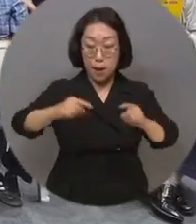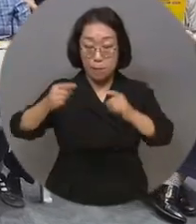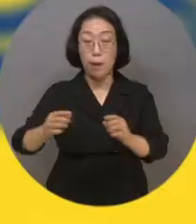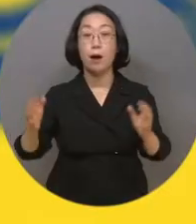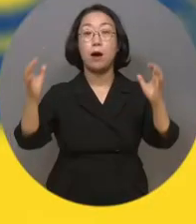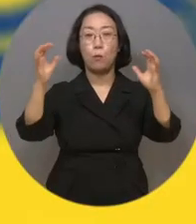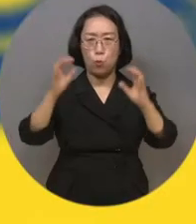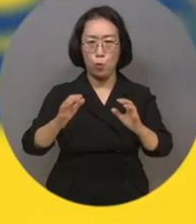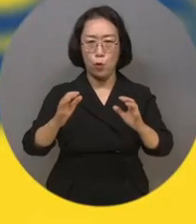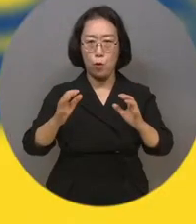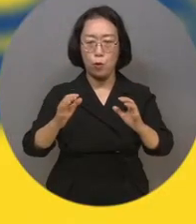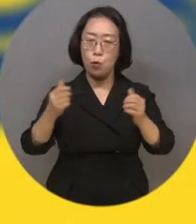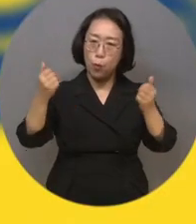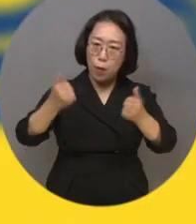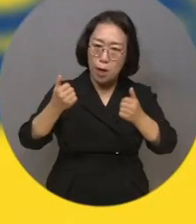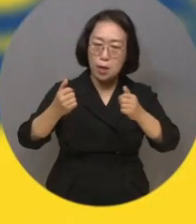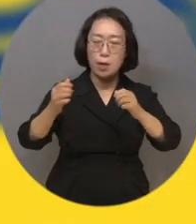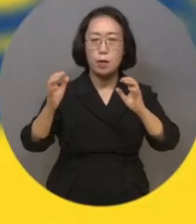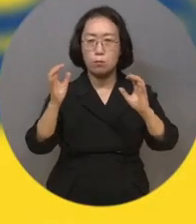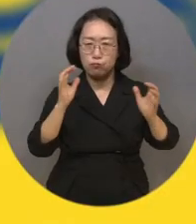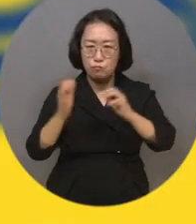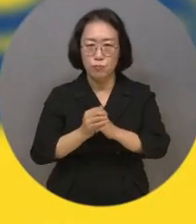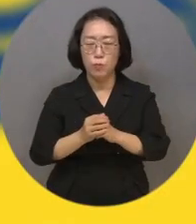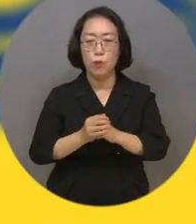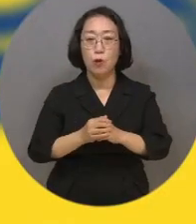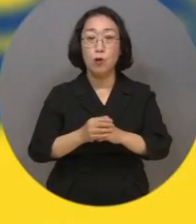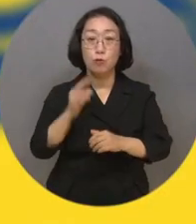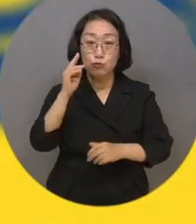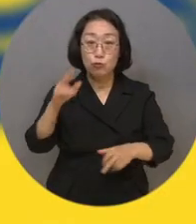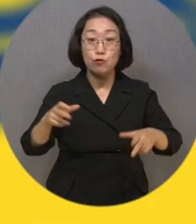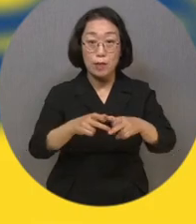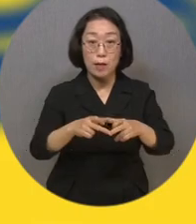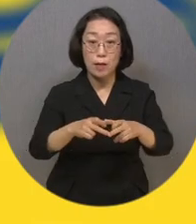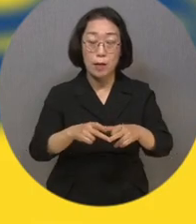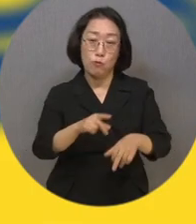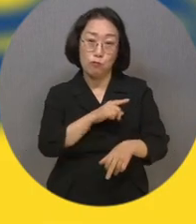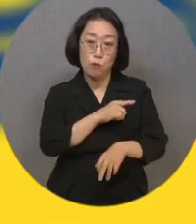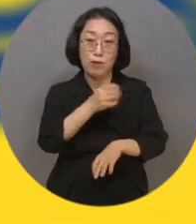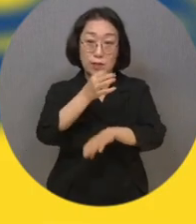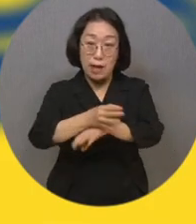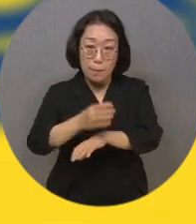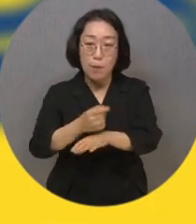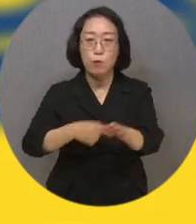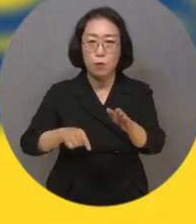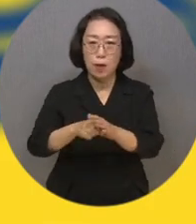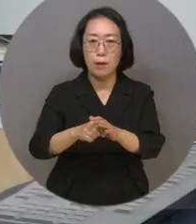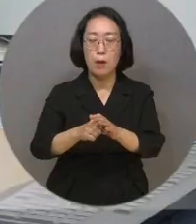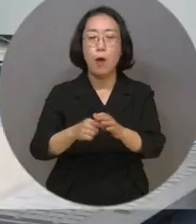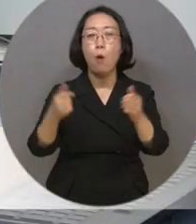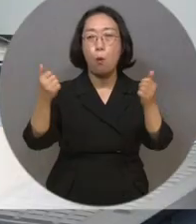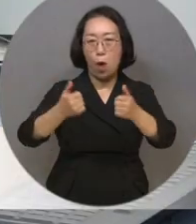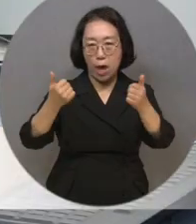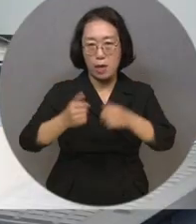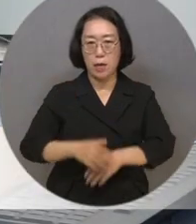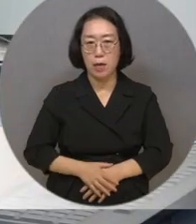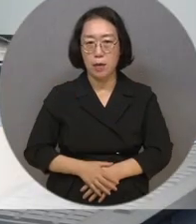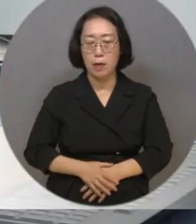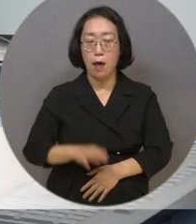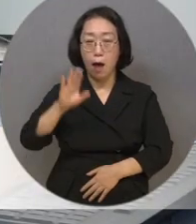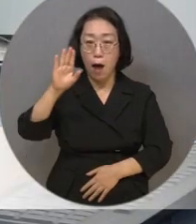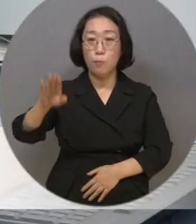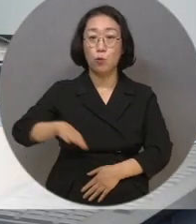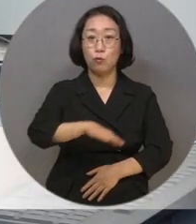가운데 2023 전라남도 중증장애인 생산품 우선 구매 상담회가 열렸습니다. 앞으로는 일어나도